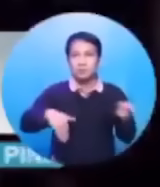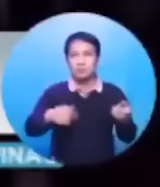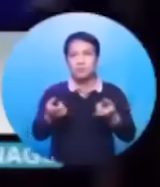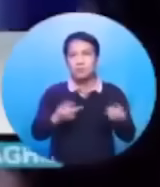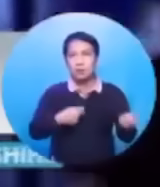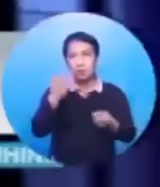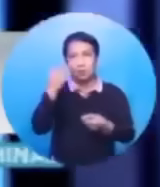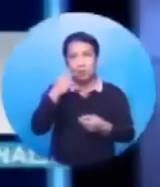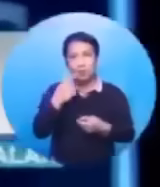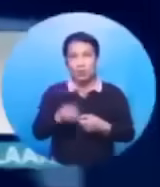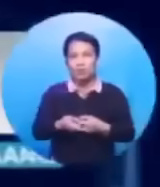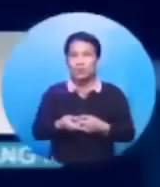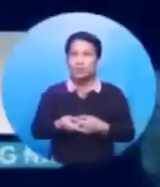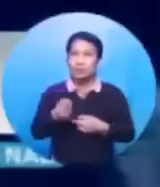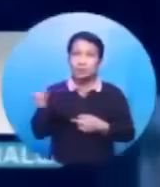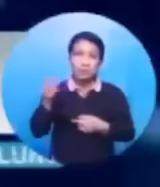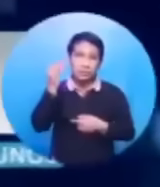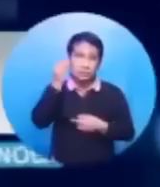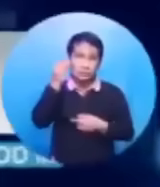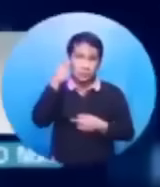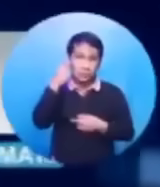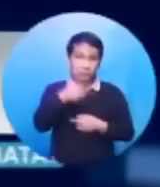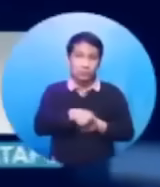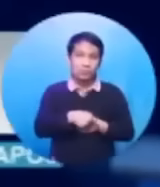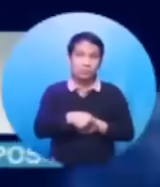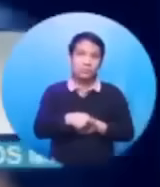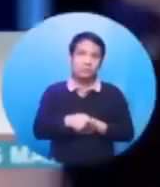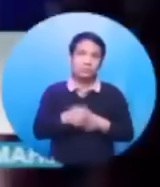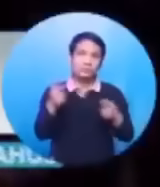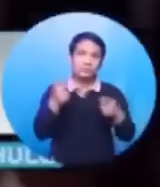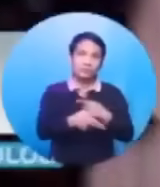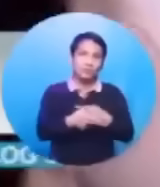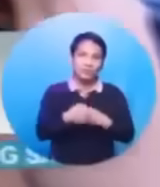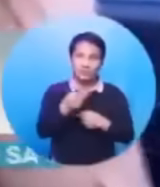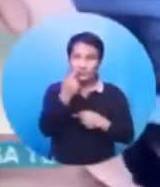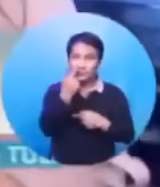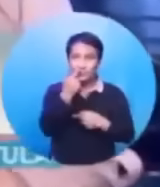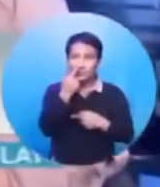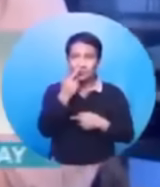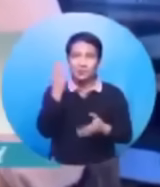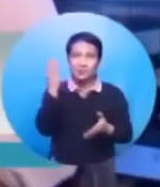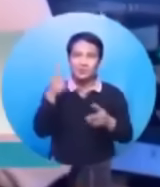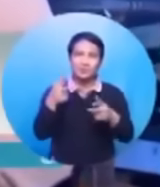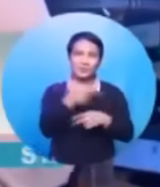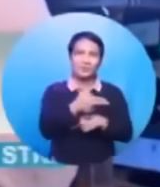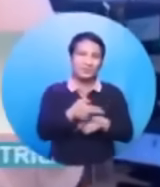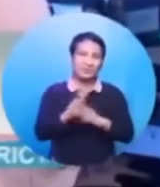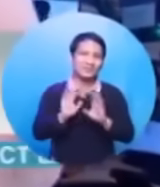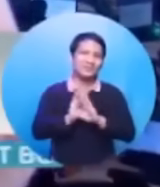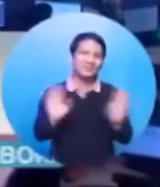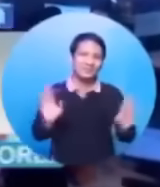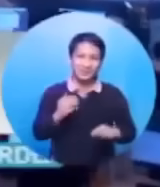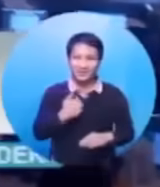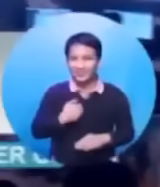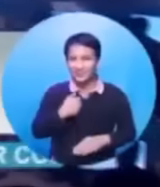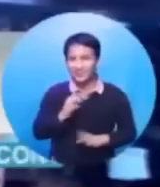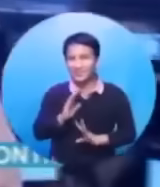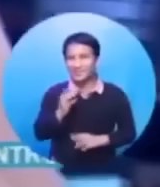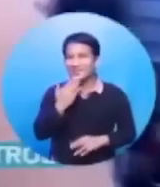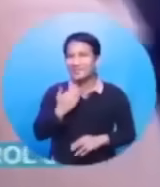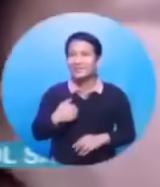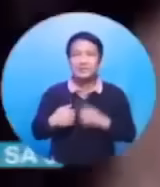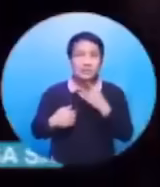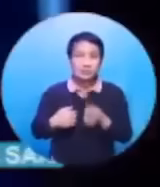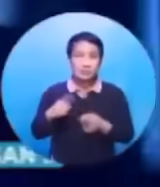naman. Sabi, ito, si Michael Ripor, putulan ng talong. Ay, huwag ganon. Huwag ganon. Eto ha, si Froxy